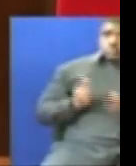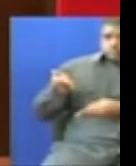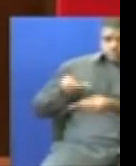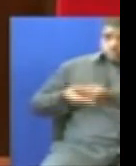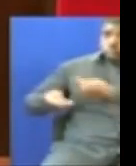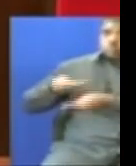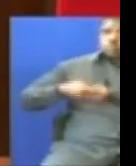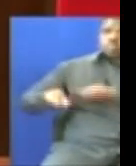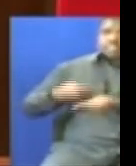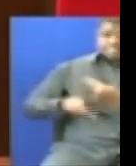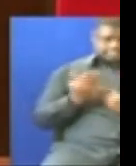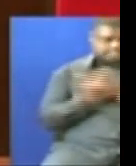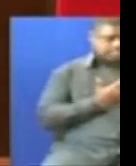yetu.